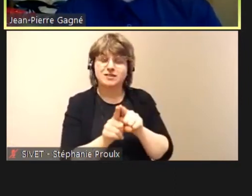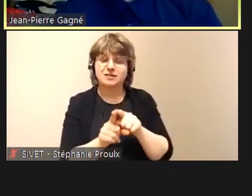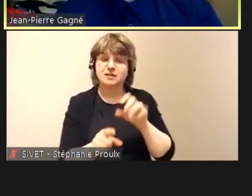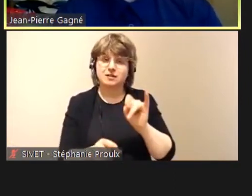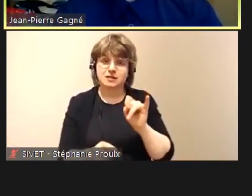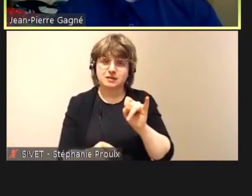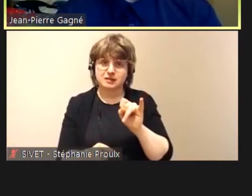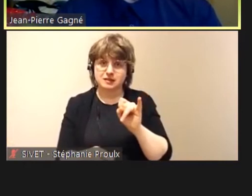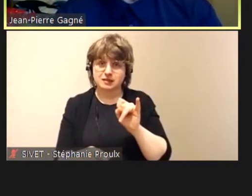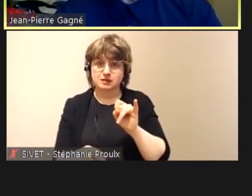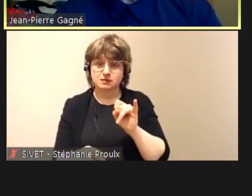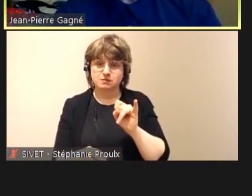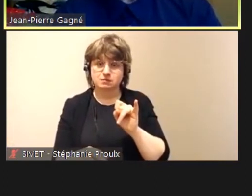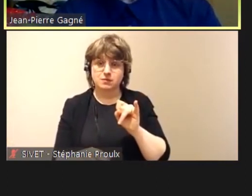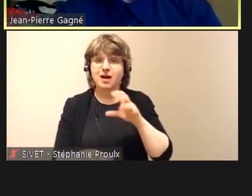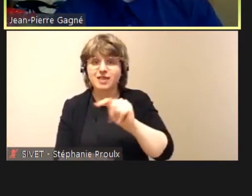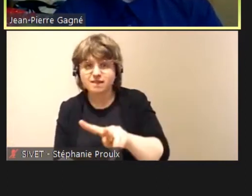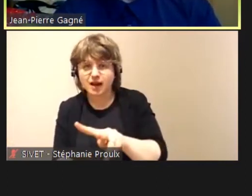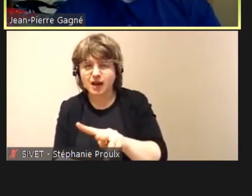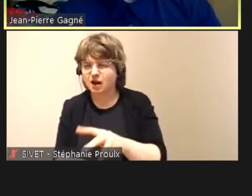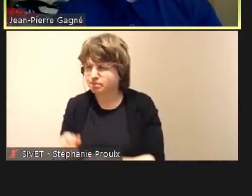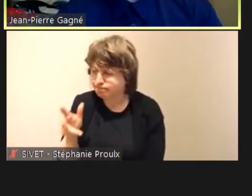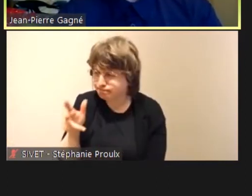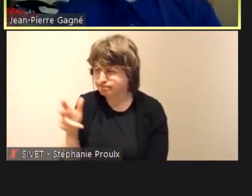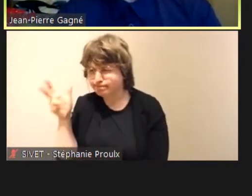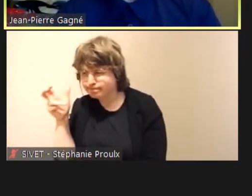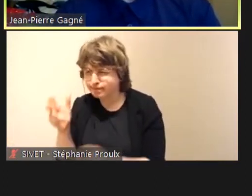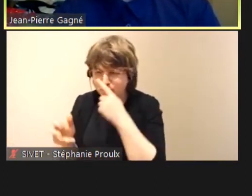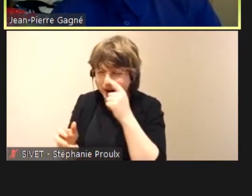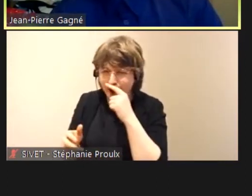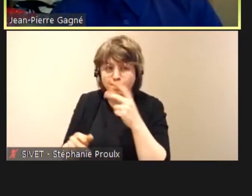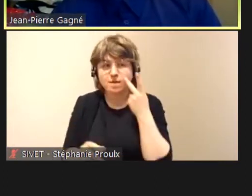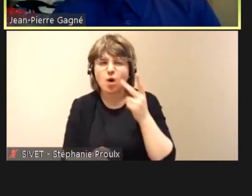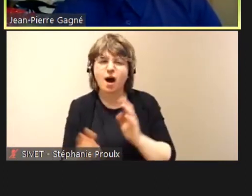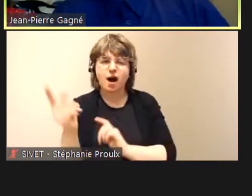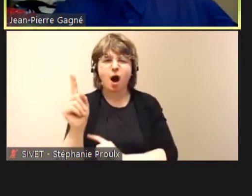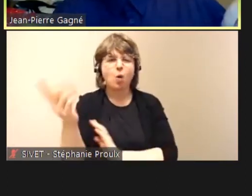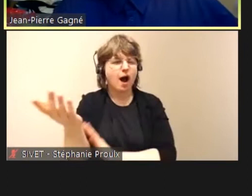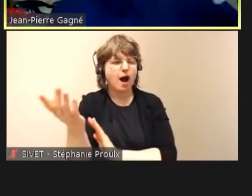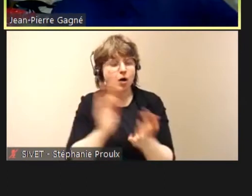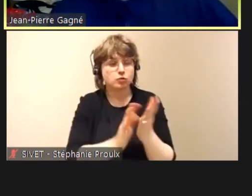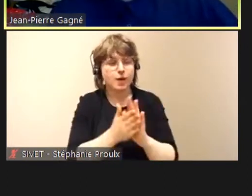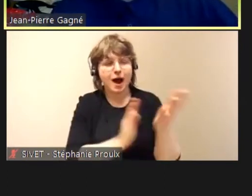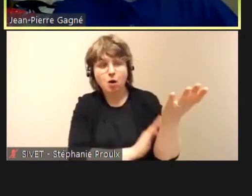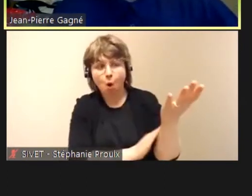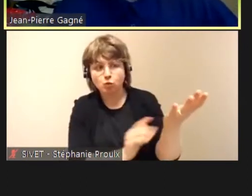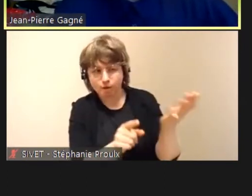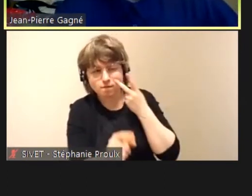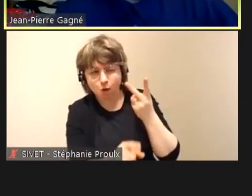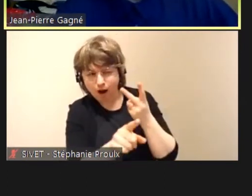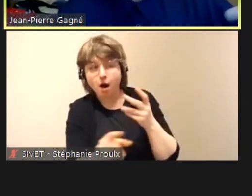la difficulté à comprendre quand ils écoutent la télévision. En haut, à gauche, là, vous allez voir. Et puis, alors la personne